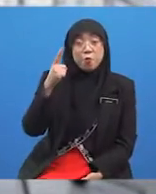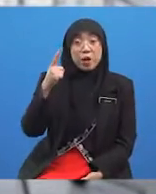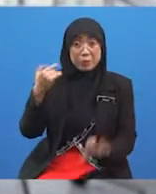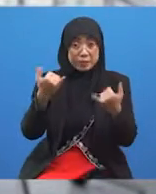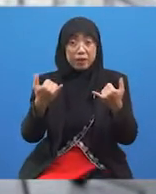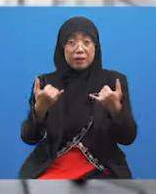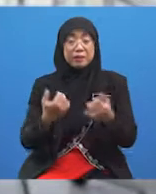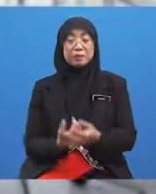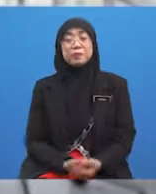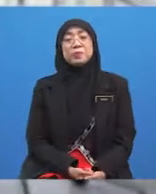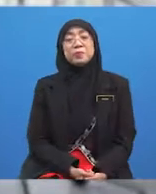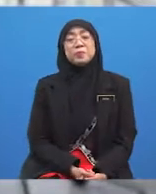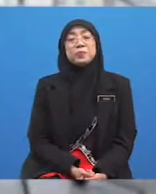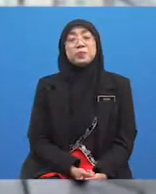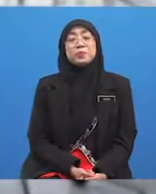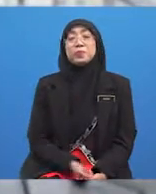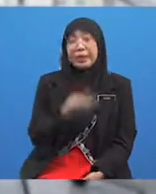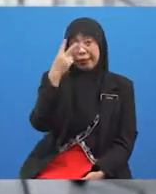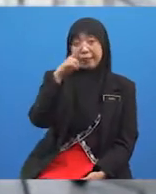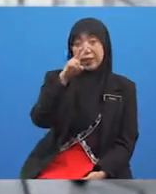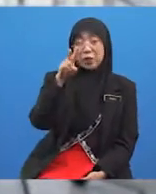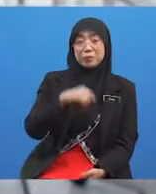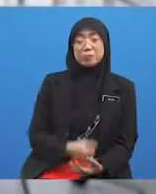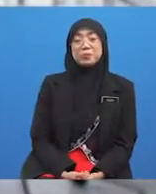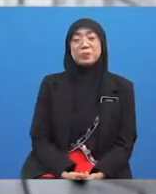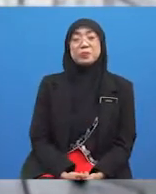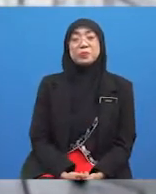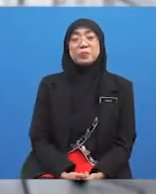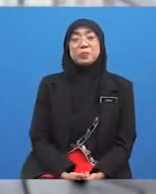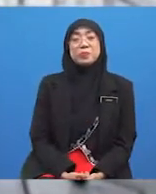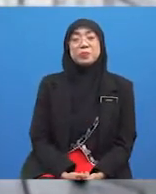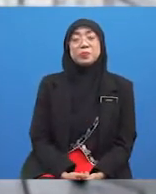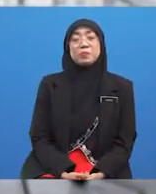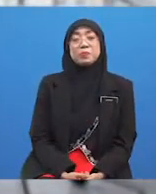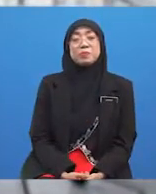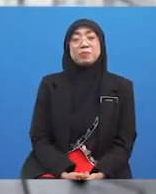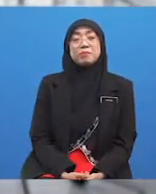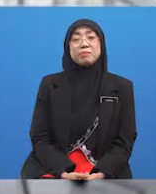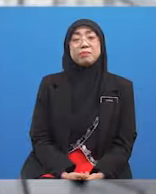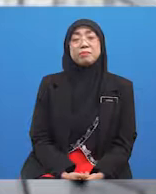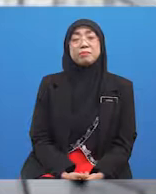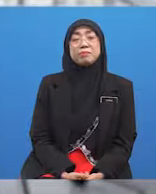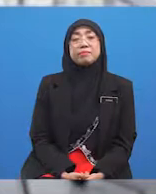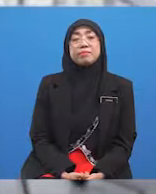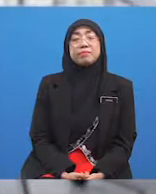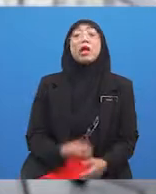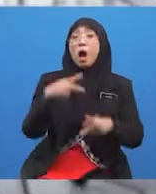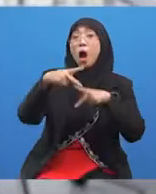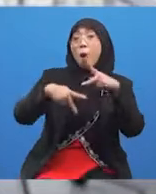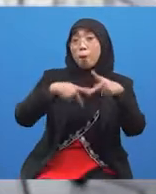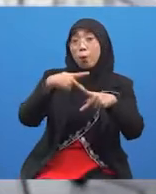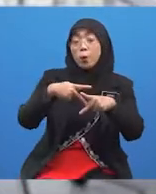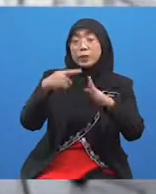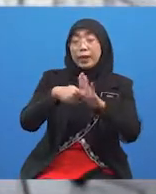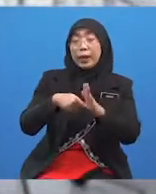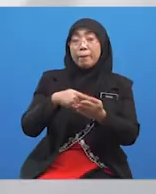terangkan tadi. Sila lihat paparan seterusnya. cikgu akan teruskan lagi dengan proses pembelian